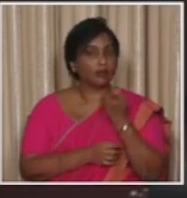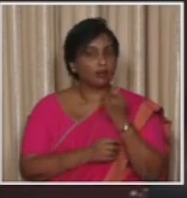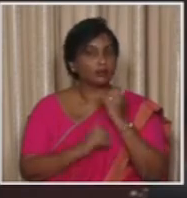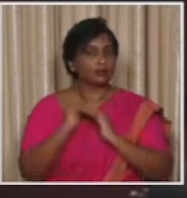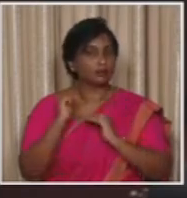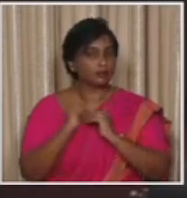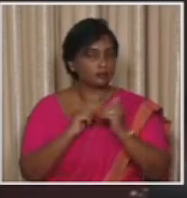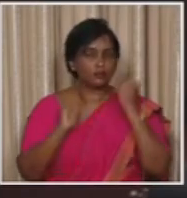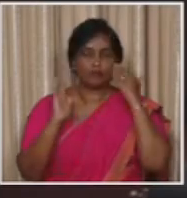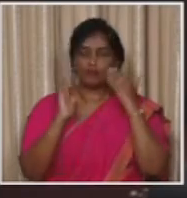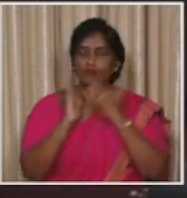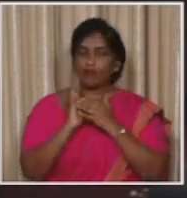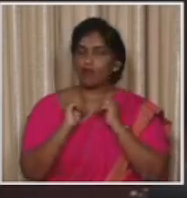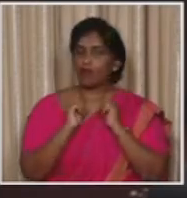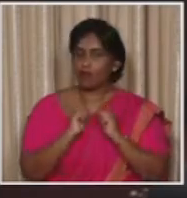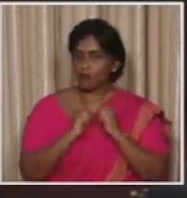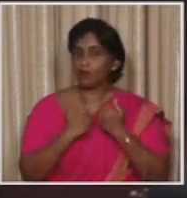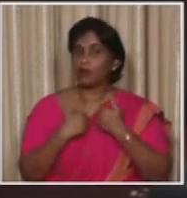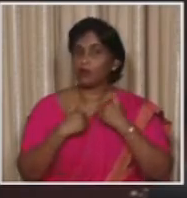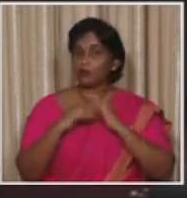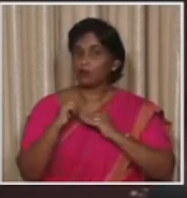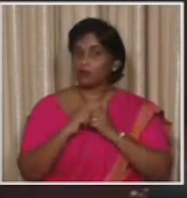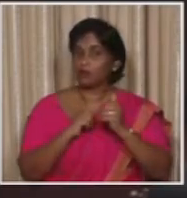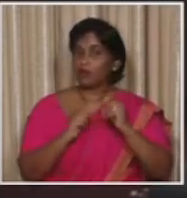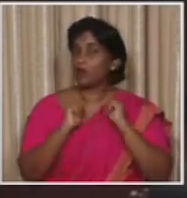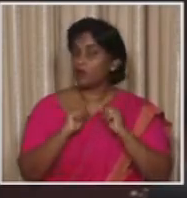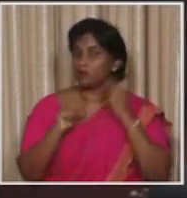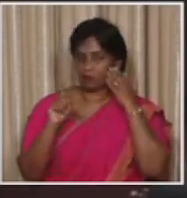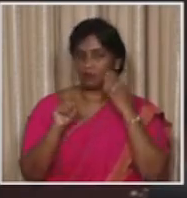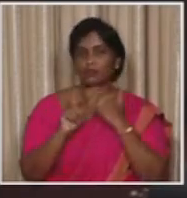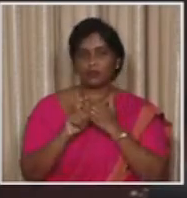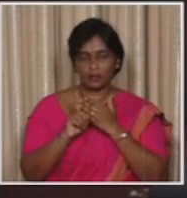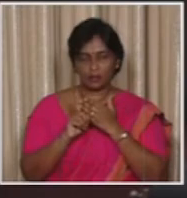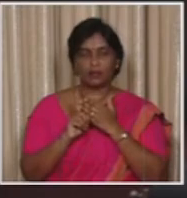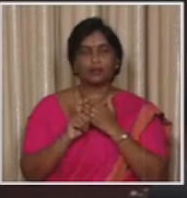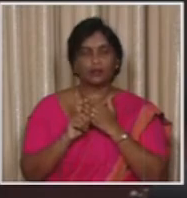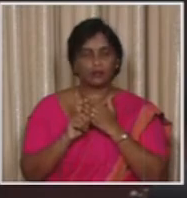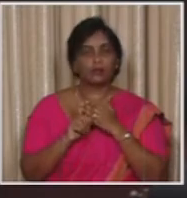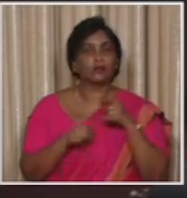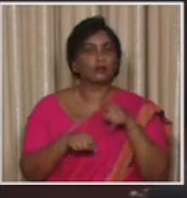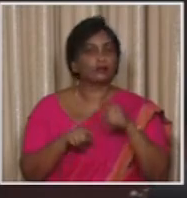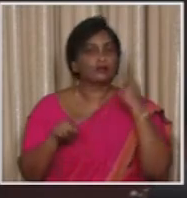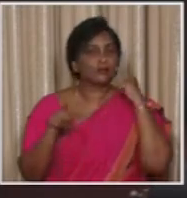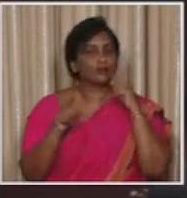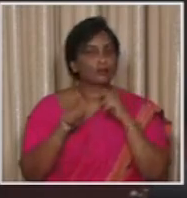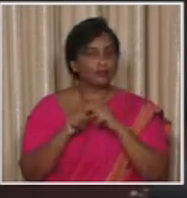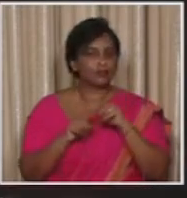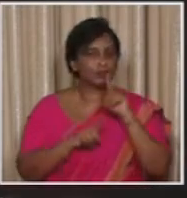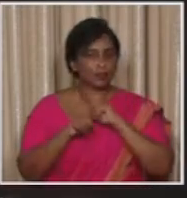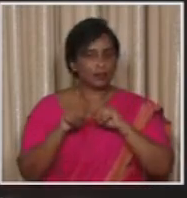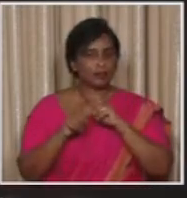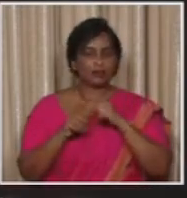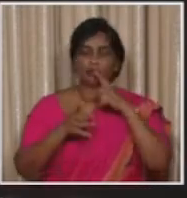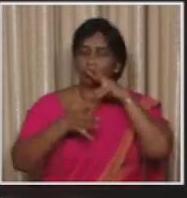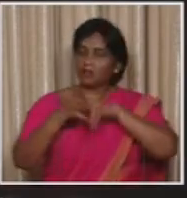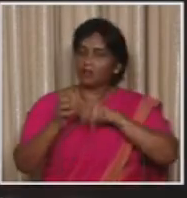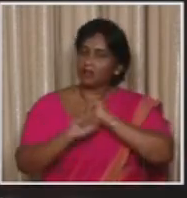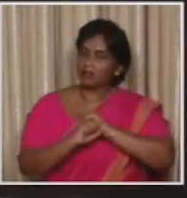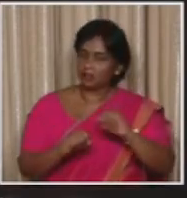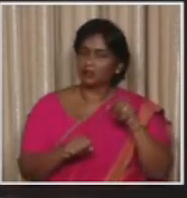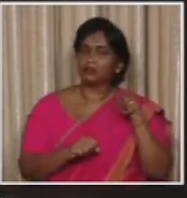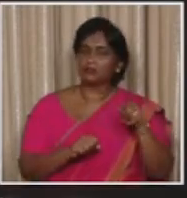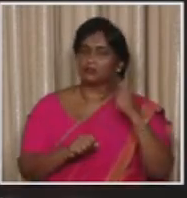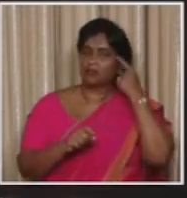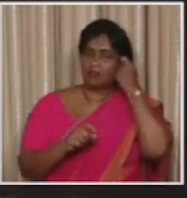and without understanding this, I think you should not make a fool of yourself. හරි පාමිසුති කාන්චන විජේසේ